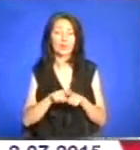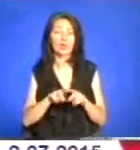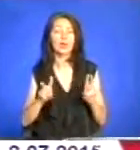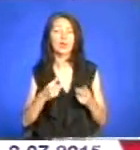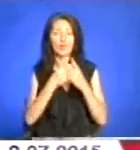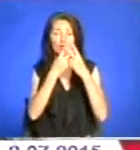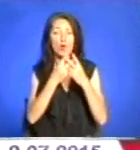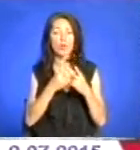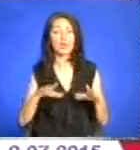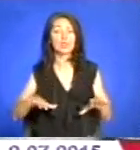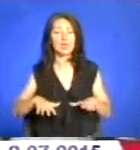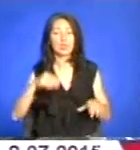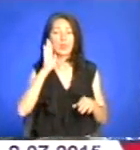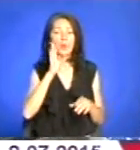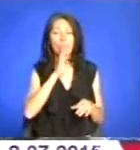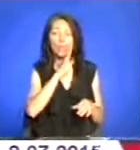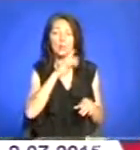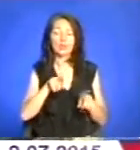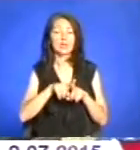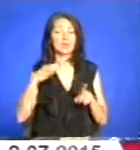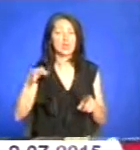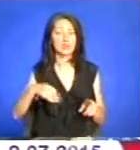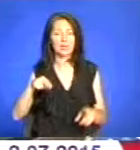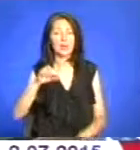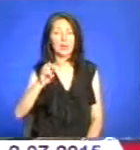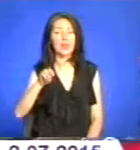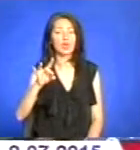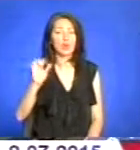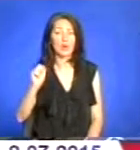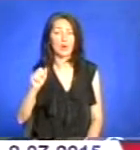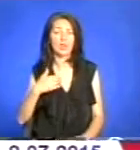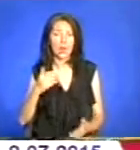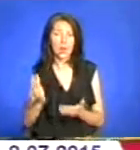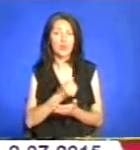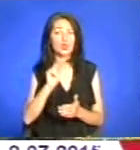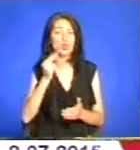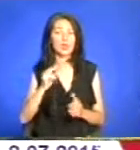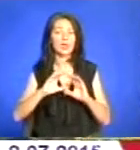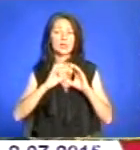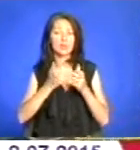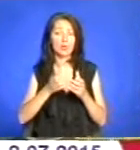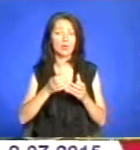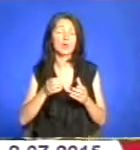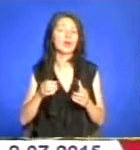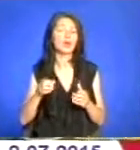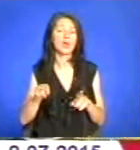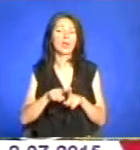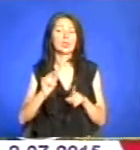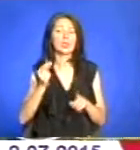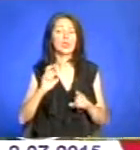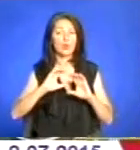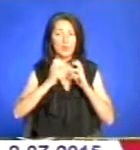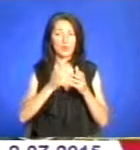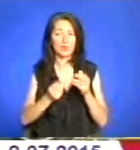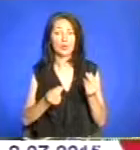сина чемпіона Петрових. Я поки виграв на чемпіонат світу ліцензію на європейські ігри, ну і на чемпіонаті світу розігрується